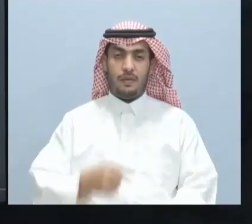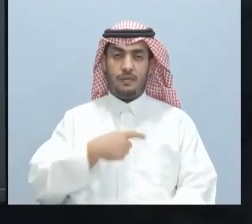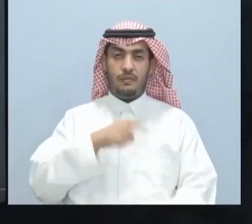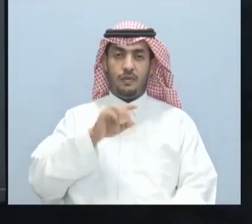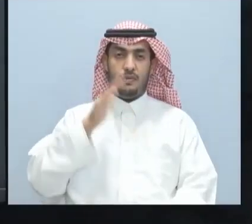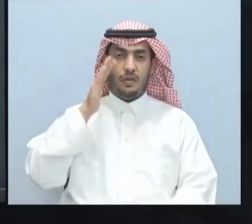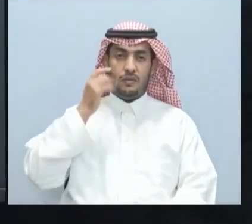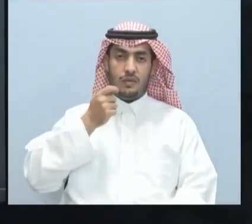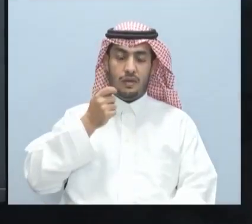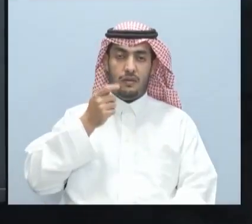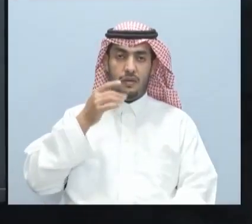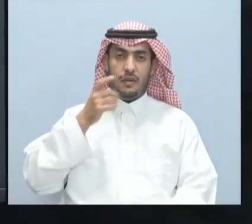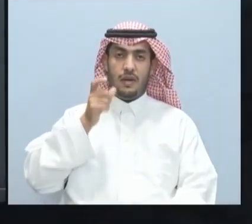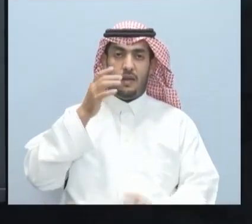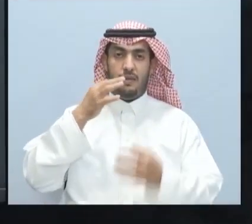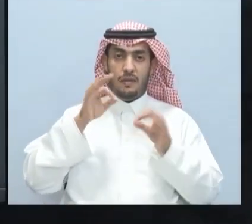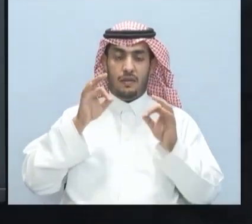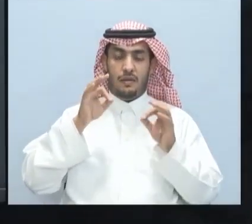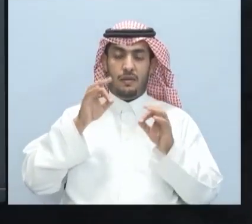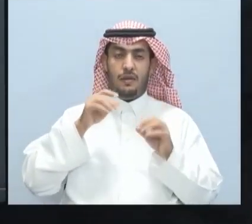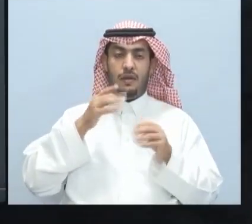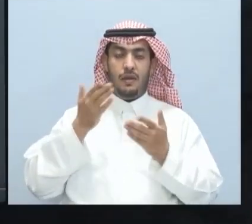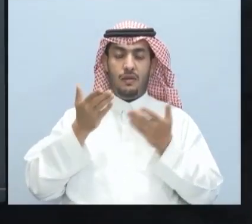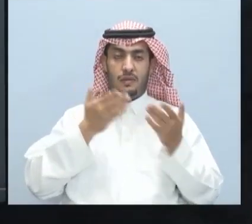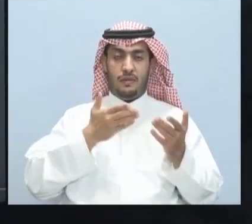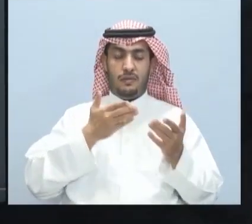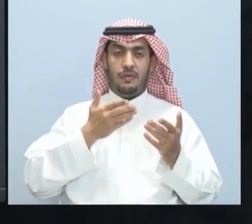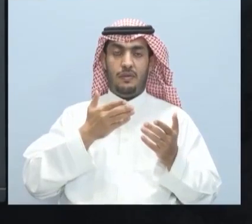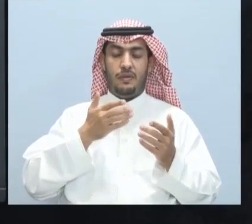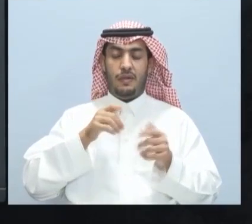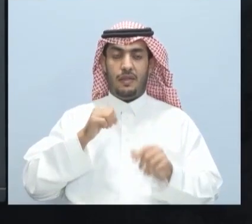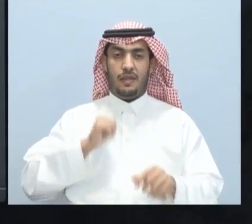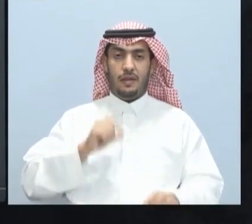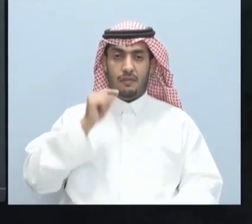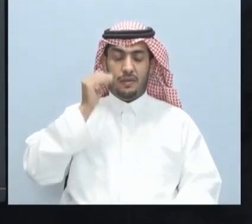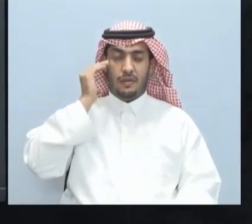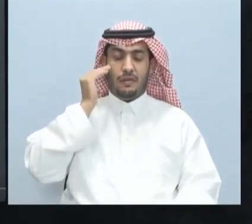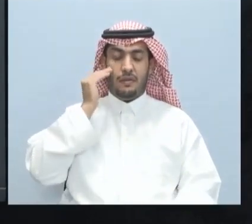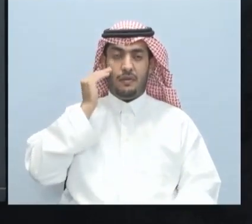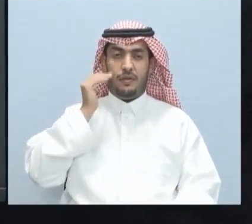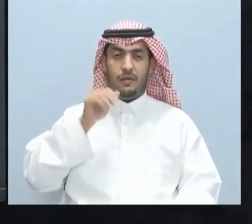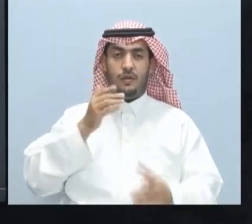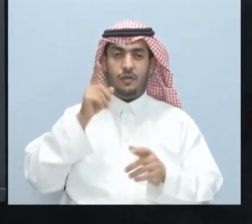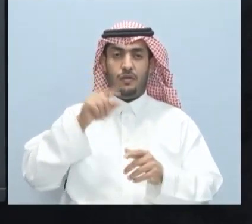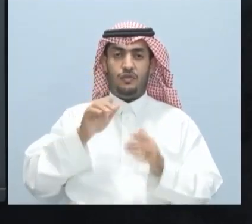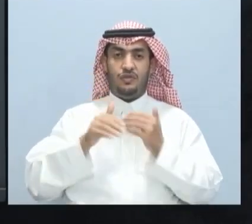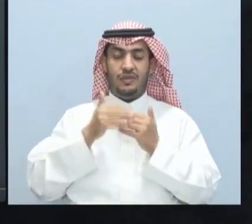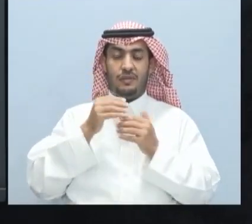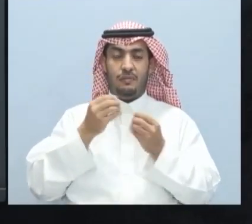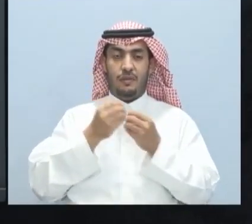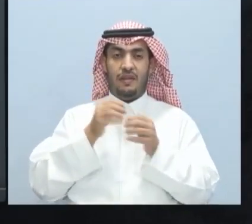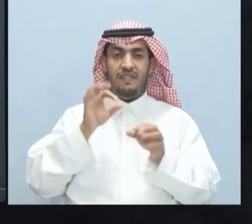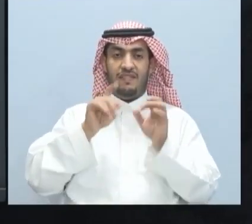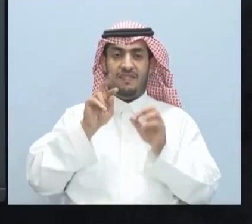بسم الله والصلاه والسلام على اشرف الانبياء والمرسلين اهلا وسهلا بكم اعزائي الطلاب والطالبات في يوم دراسي جديد مع